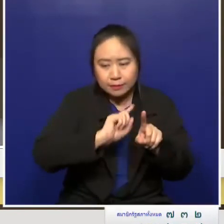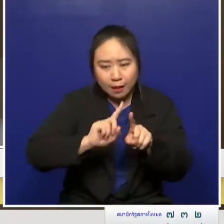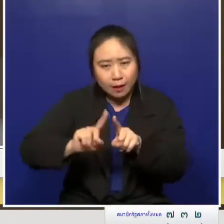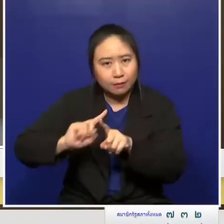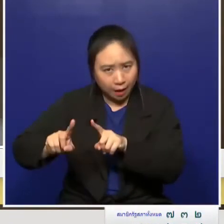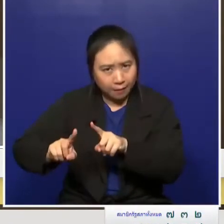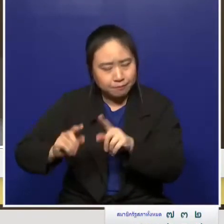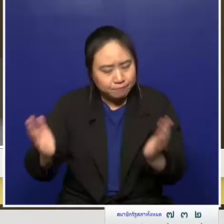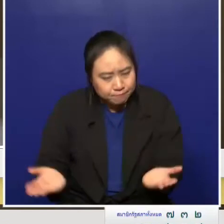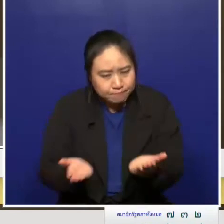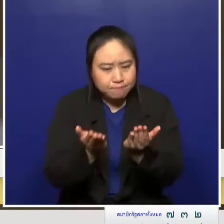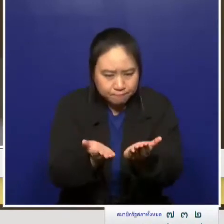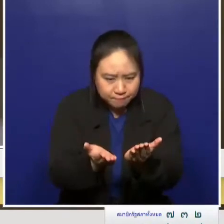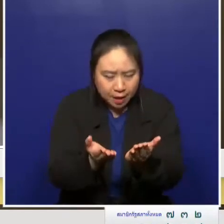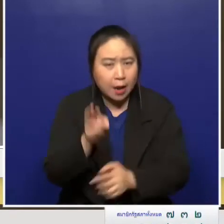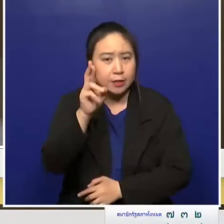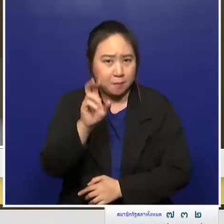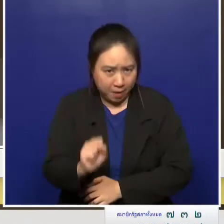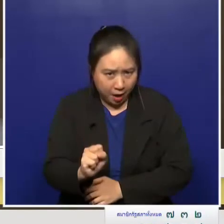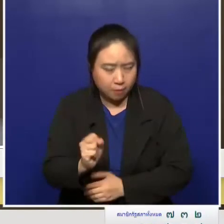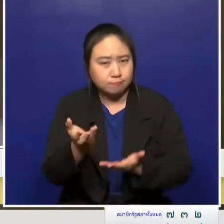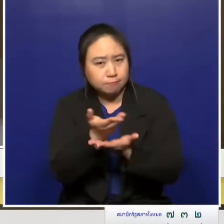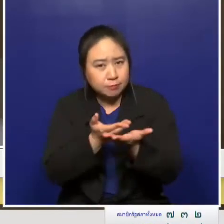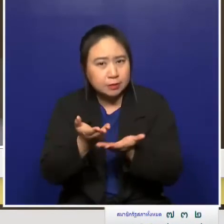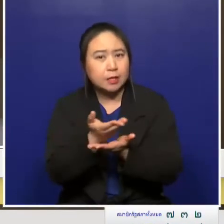เข้าระบบมาเข้ารัฐสภา